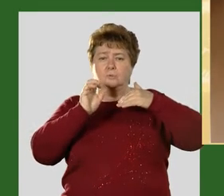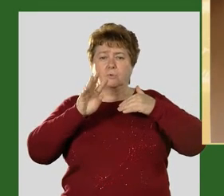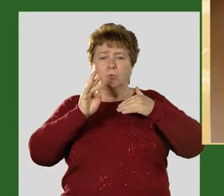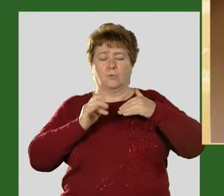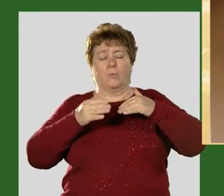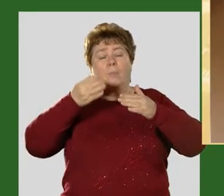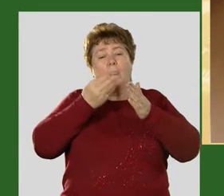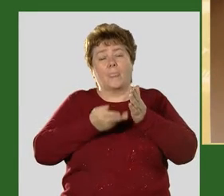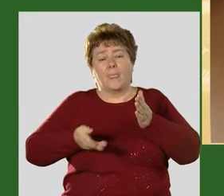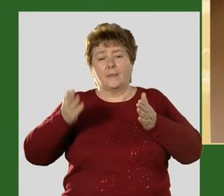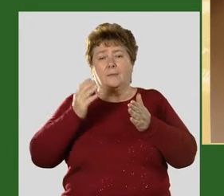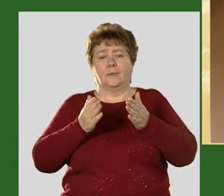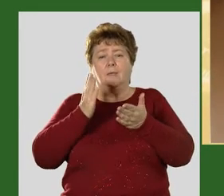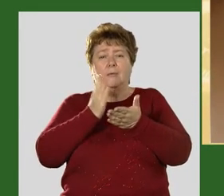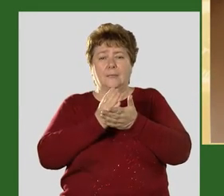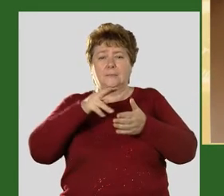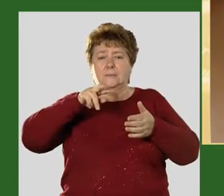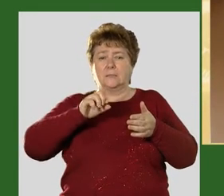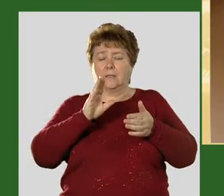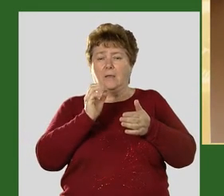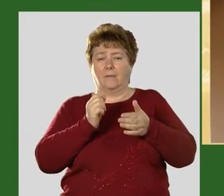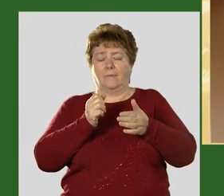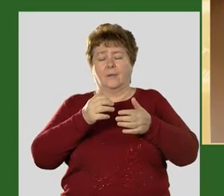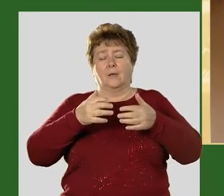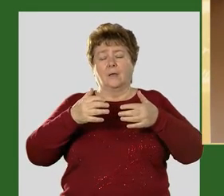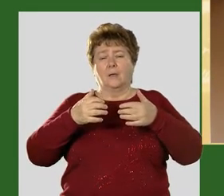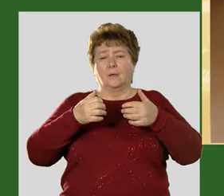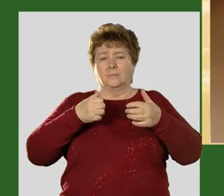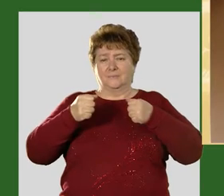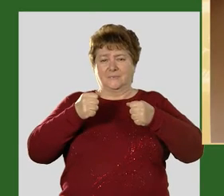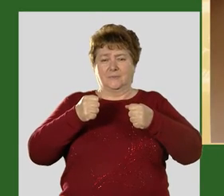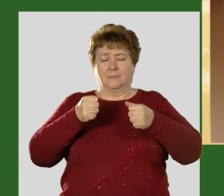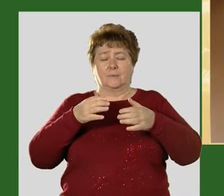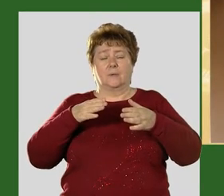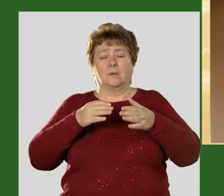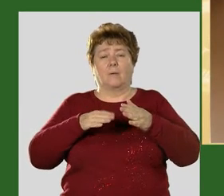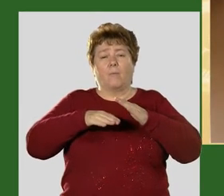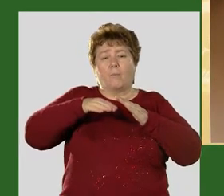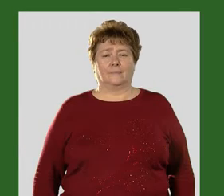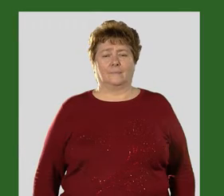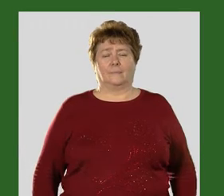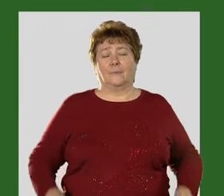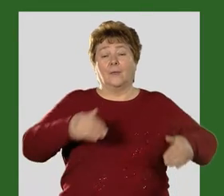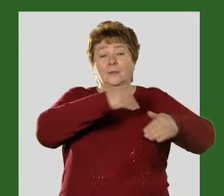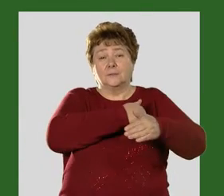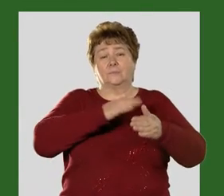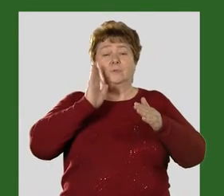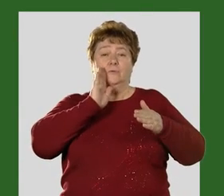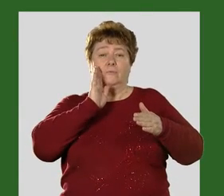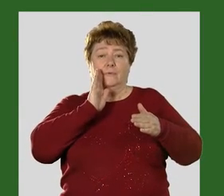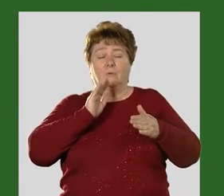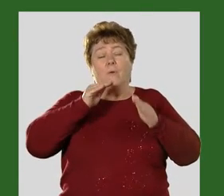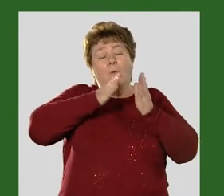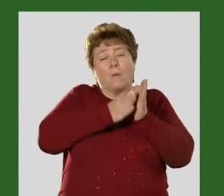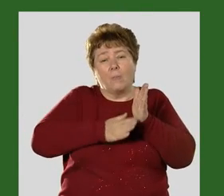этого ущелья изливается лава. Застывая, она наращивает земную кору. Температура воды